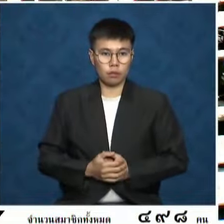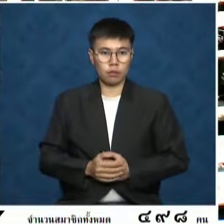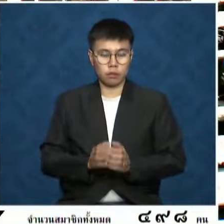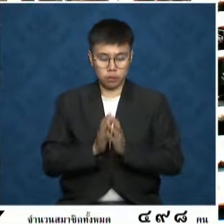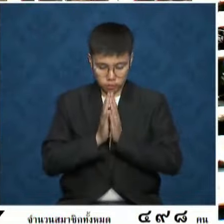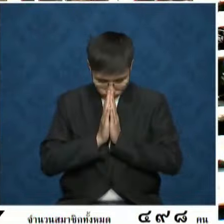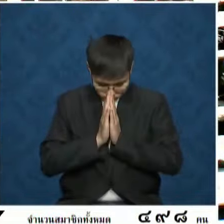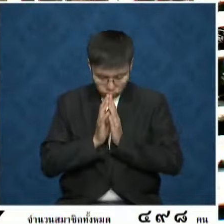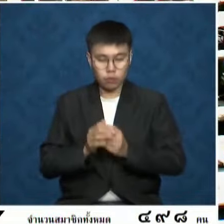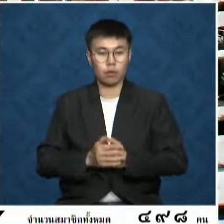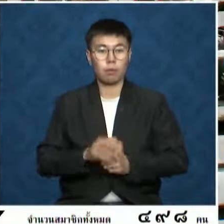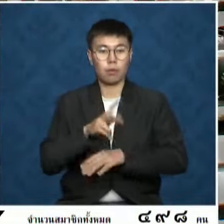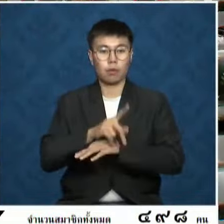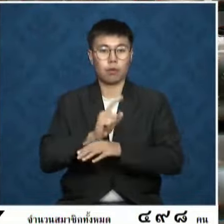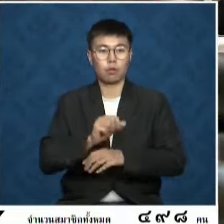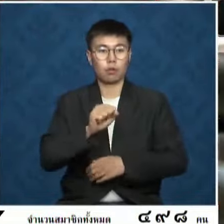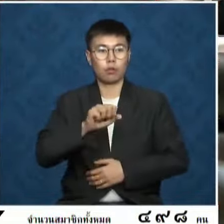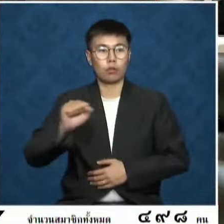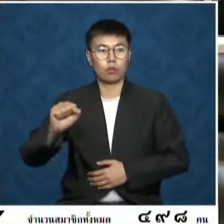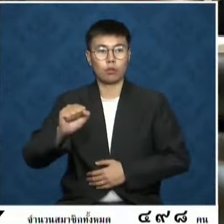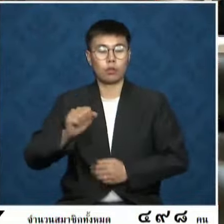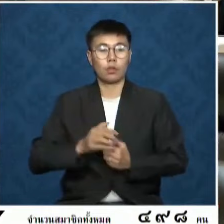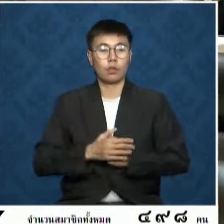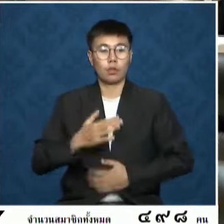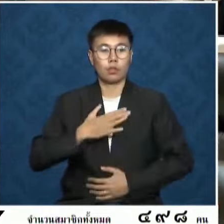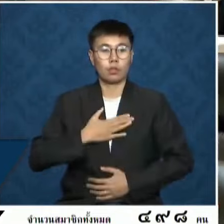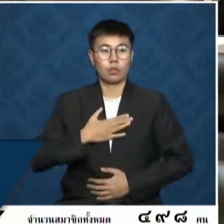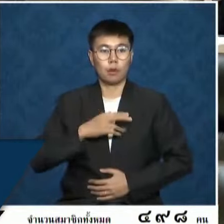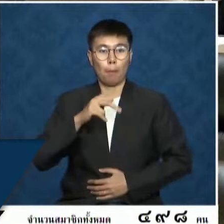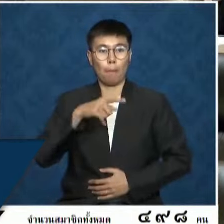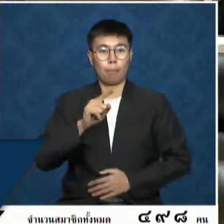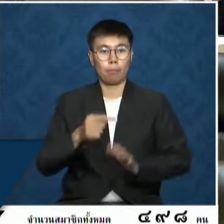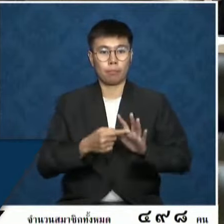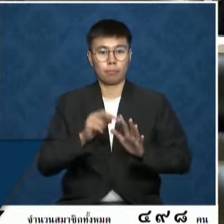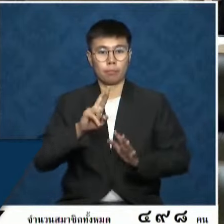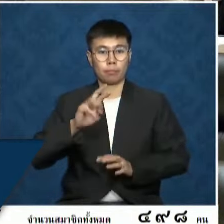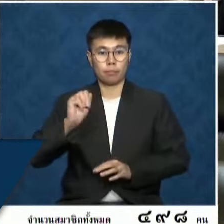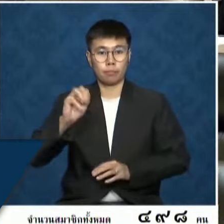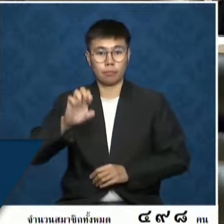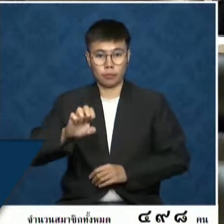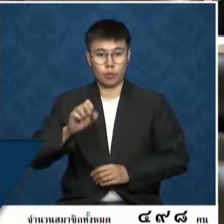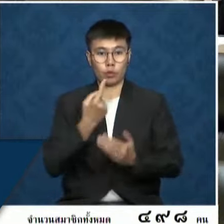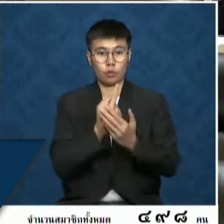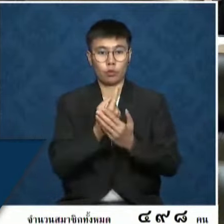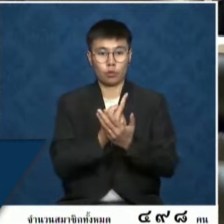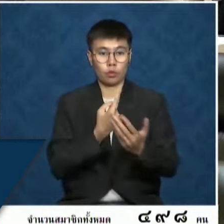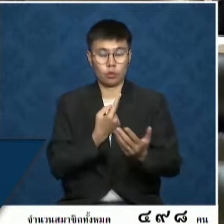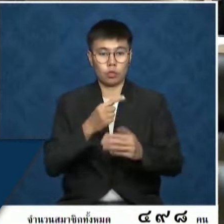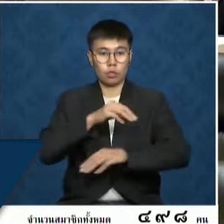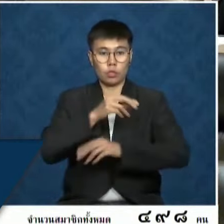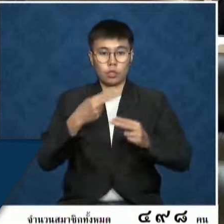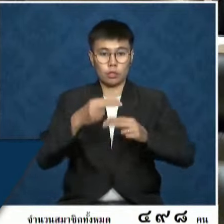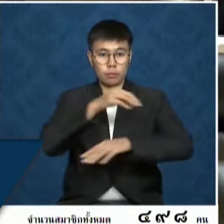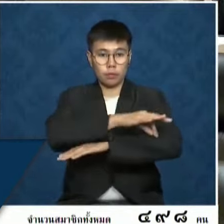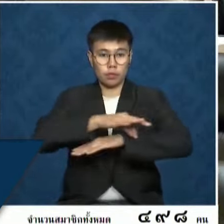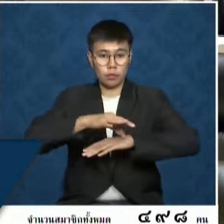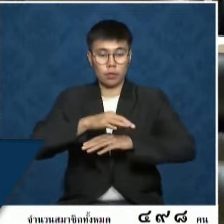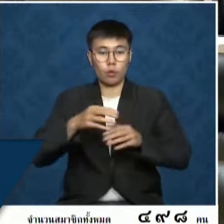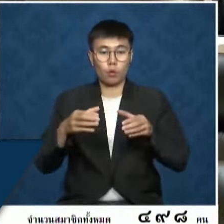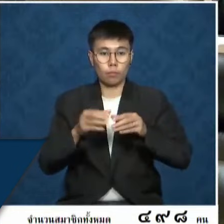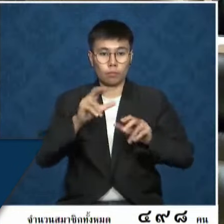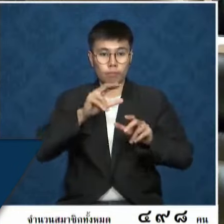เรียนท่านประธานสภาผู้แทนราษฎรที่เคารพดิฉันปารมีวัยจงเจริญผู้แทนราษฎรบัญชีรายชื่อพรรคก้าว